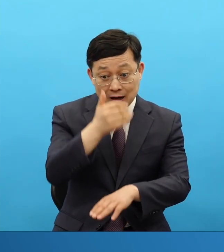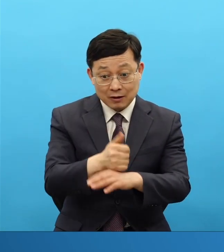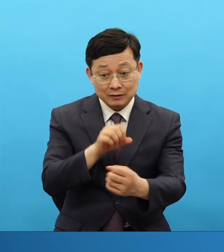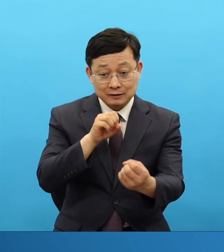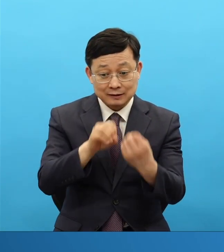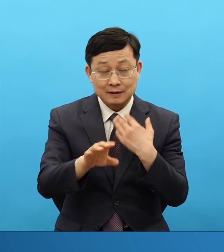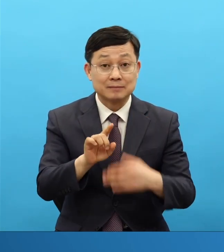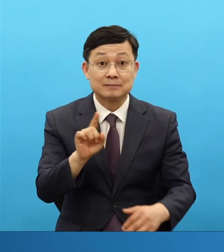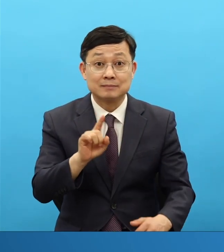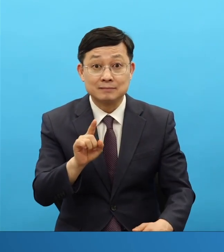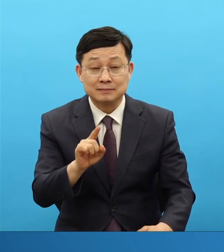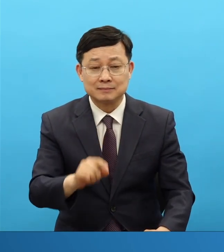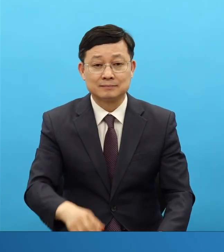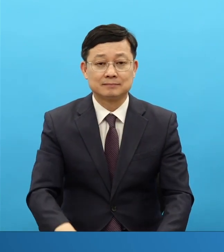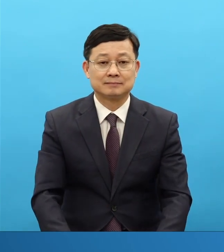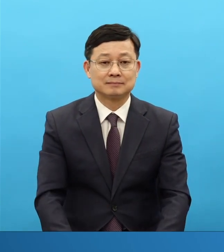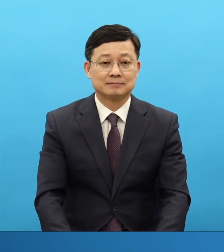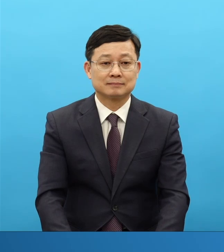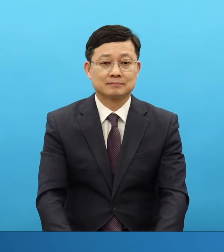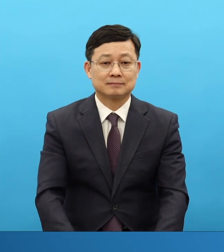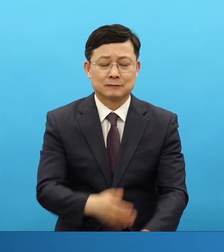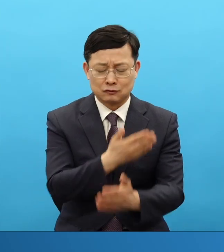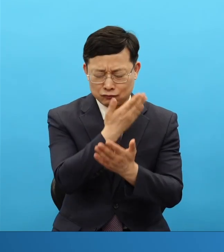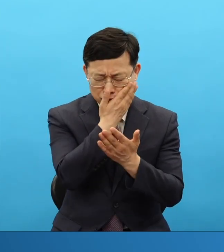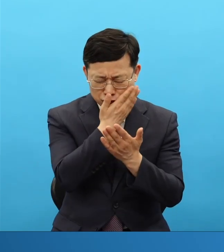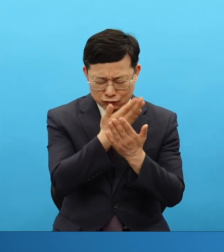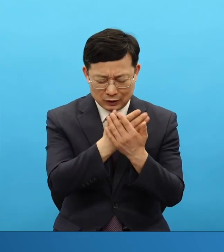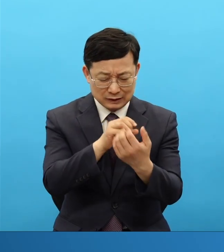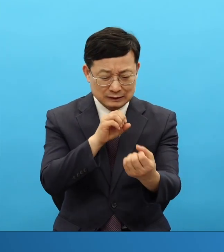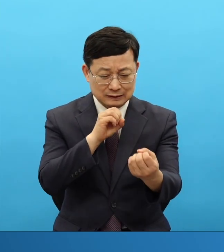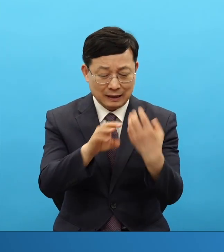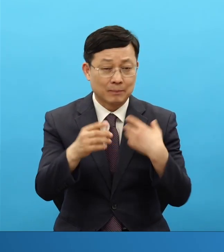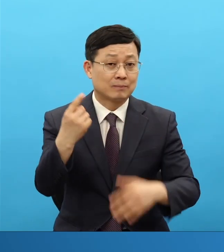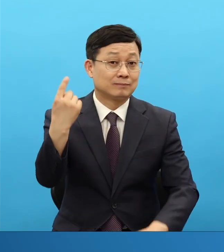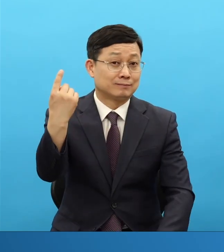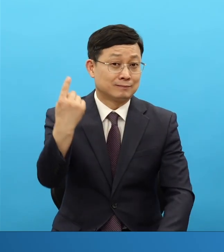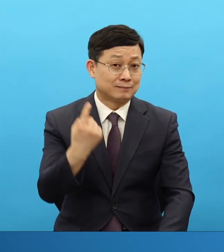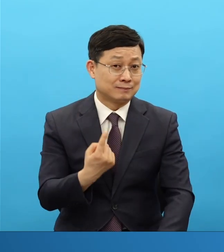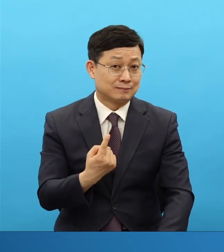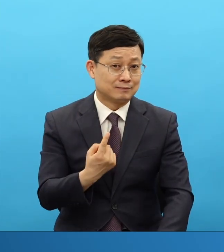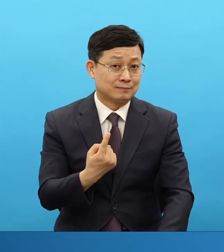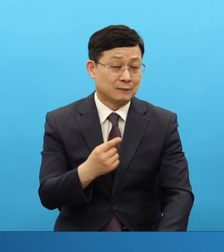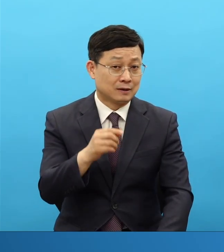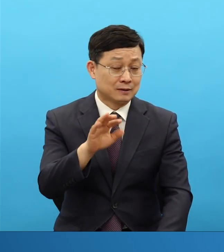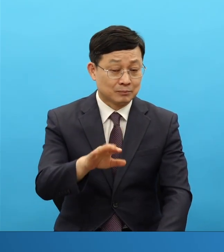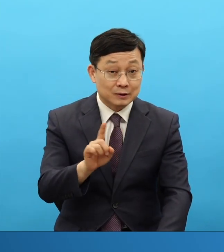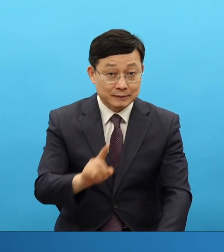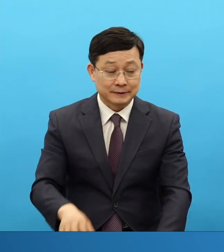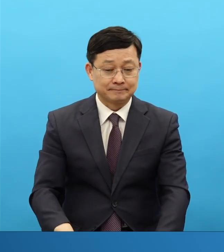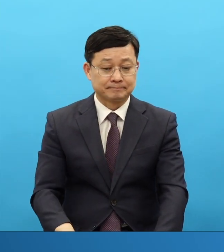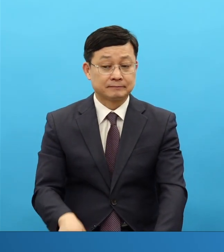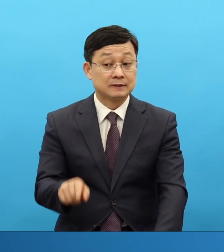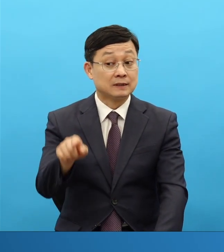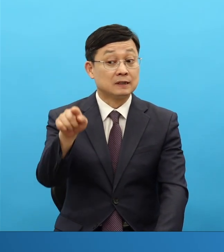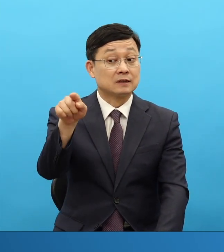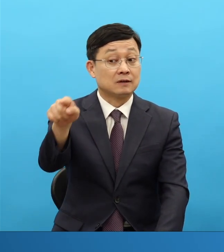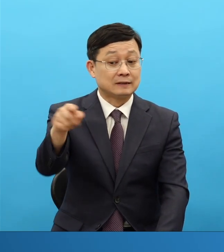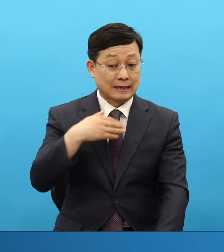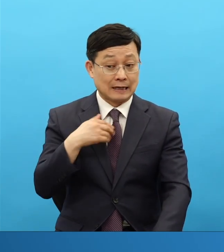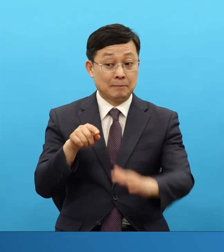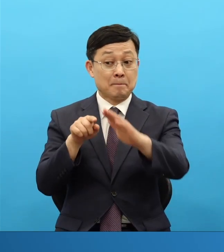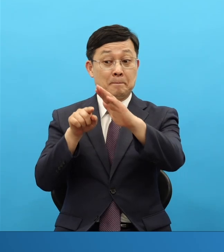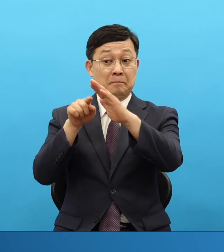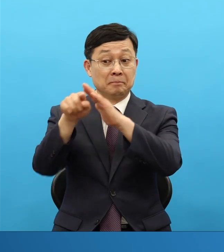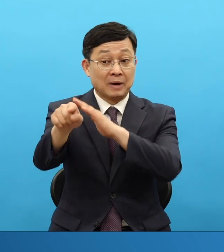answer you come to? 예, 아주 중요한 답이 나오는데 오게 만드는 겁니다. It's a very important answer. It's making them come.